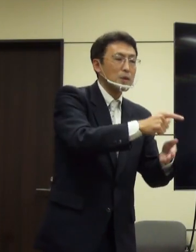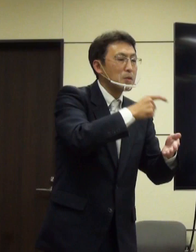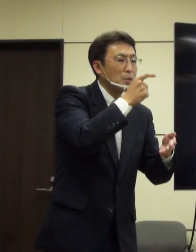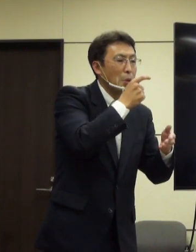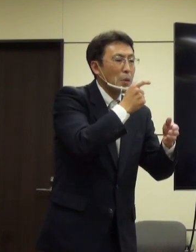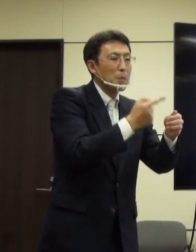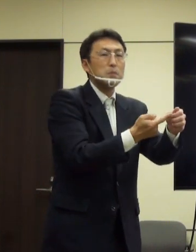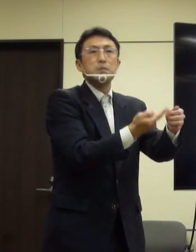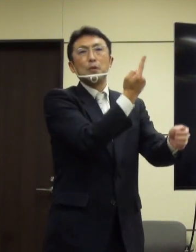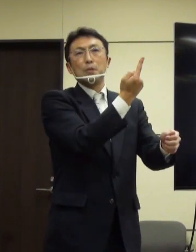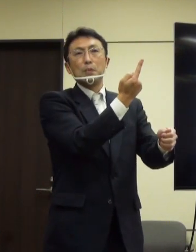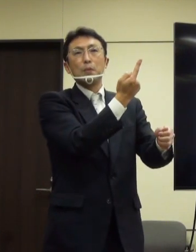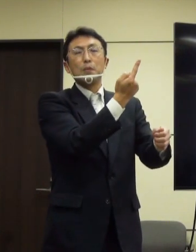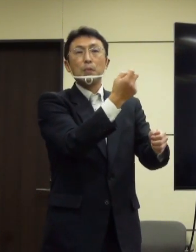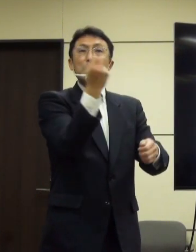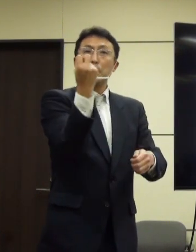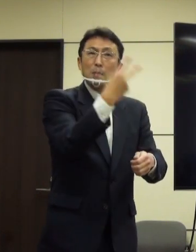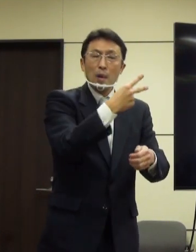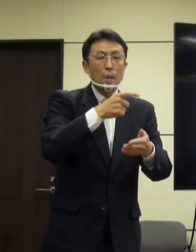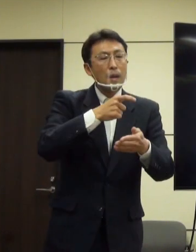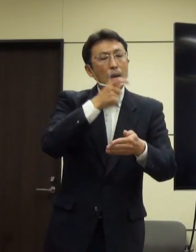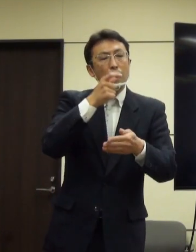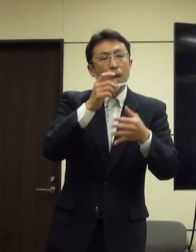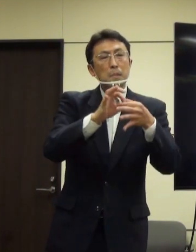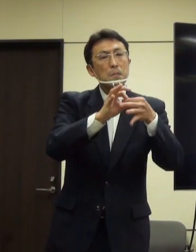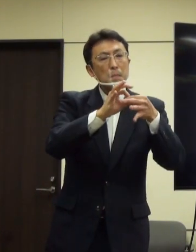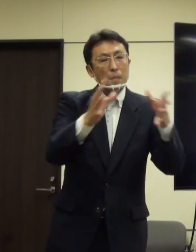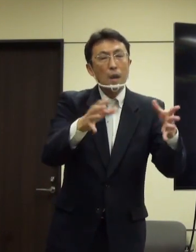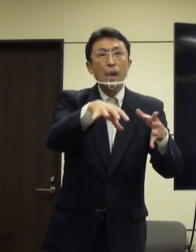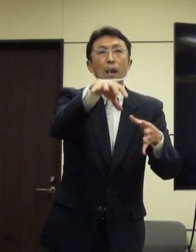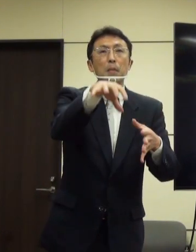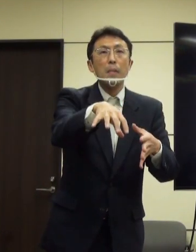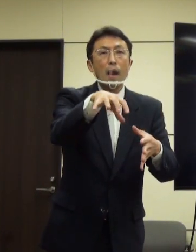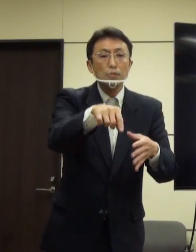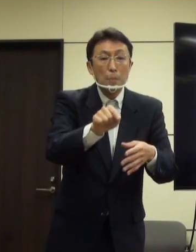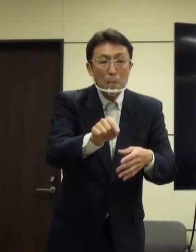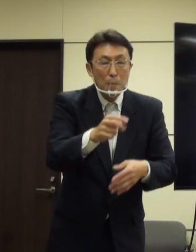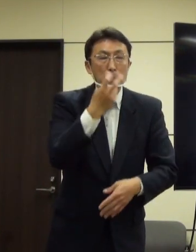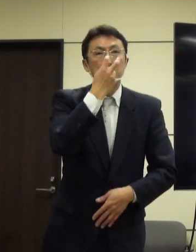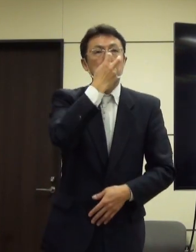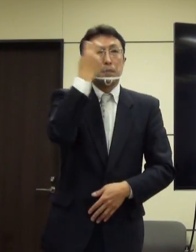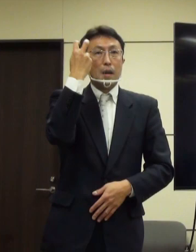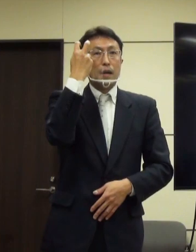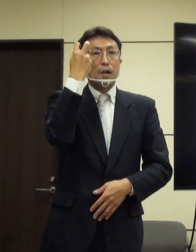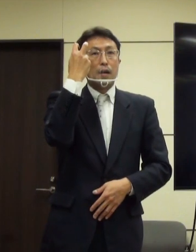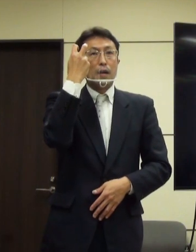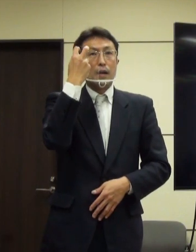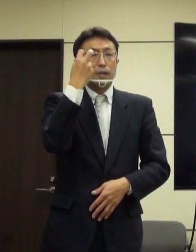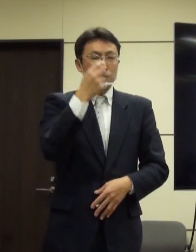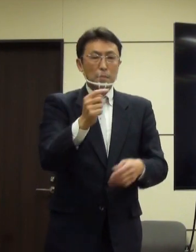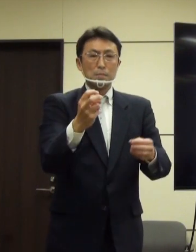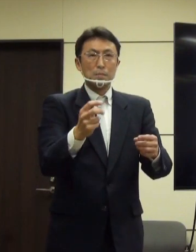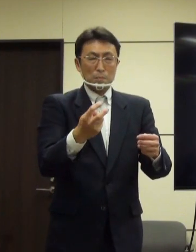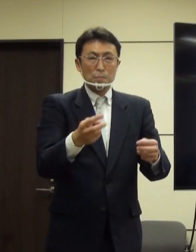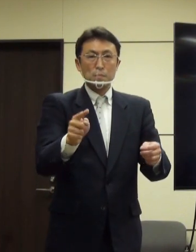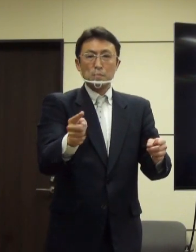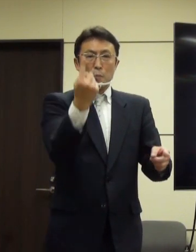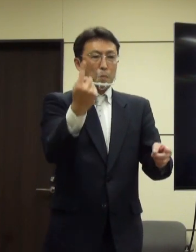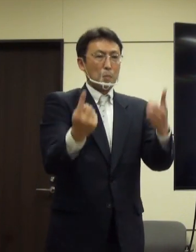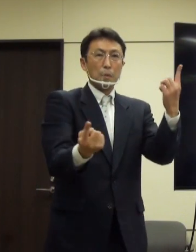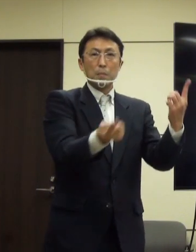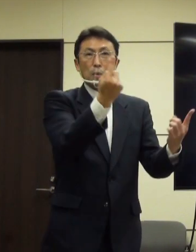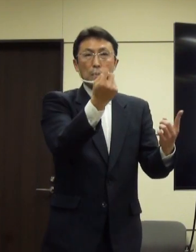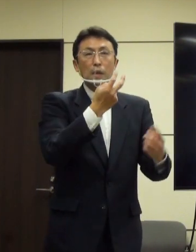飲み会とは関係ないところでやっぱりあの観戦されてただ方もいうということが判明してまいりまし